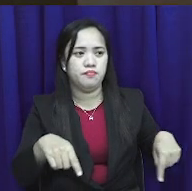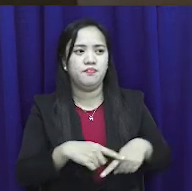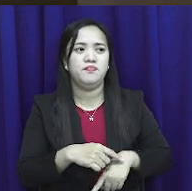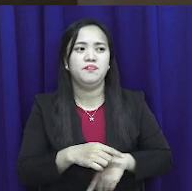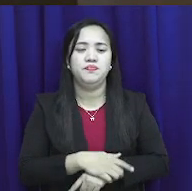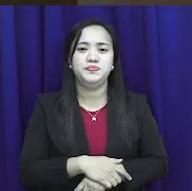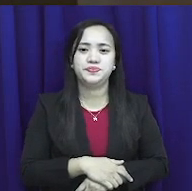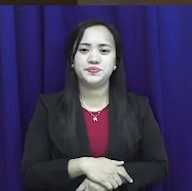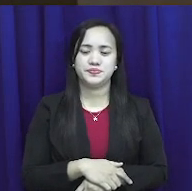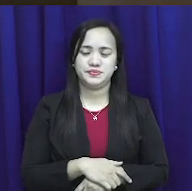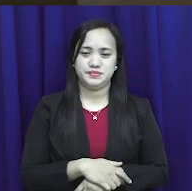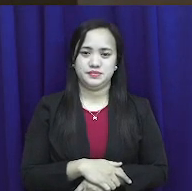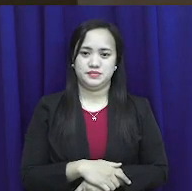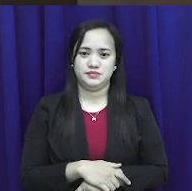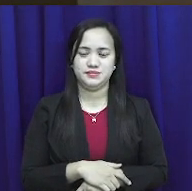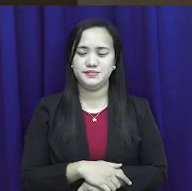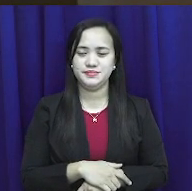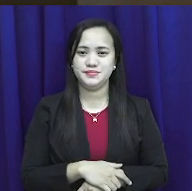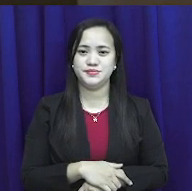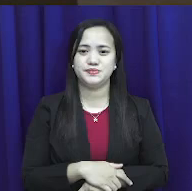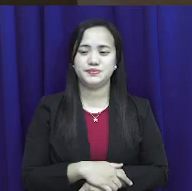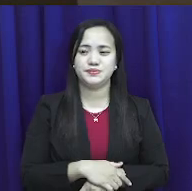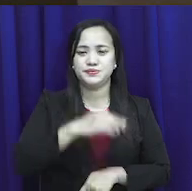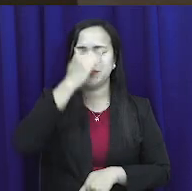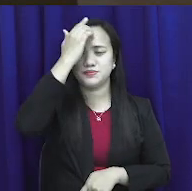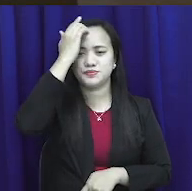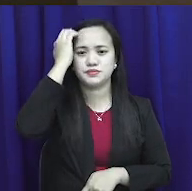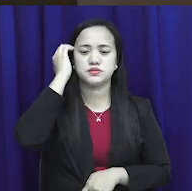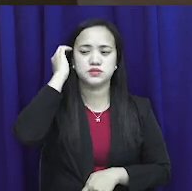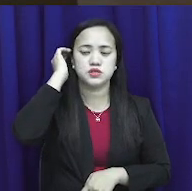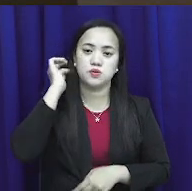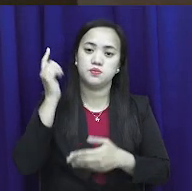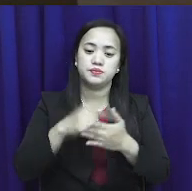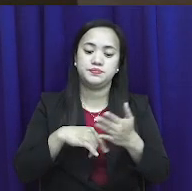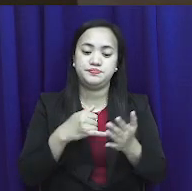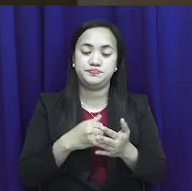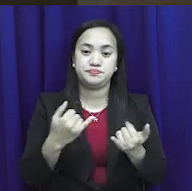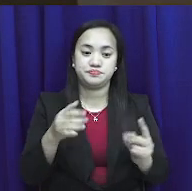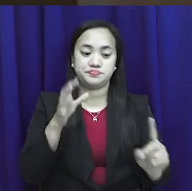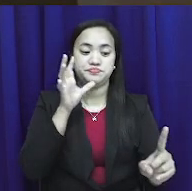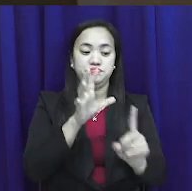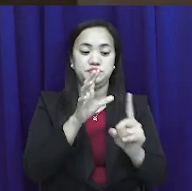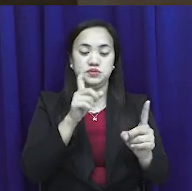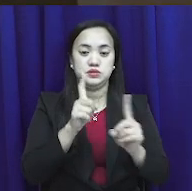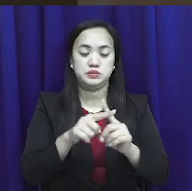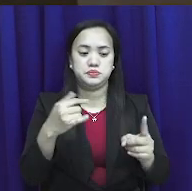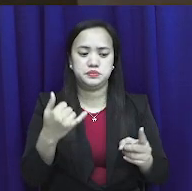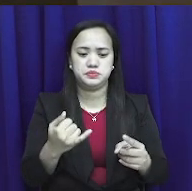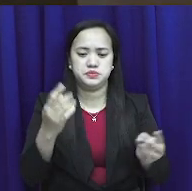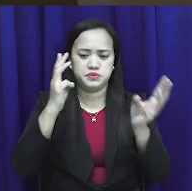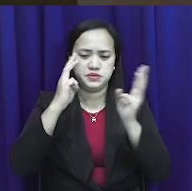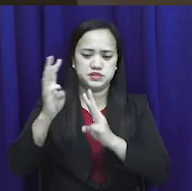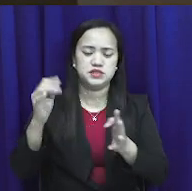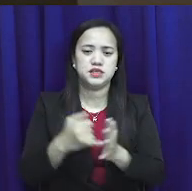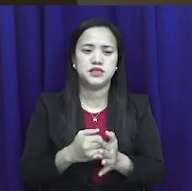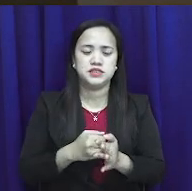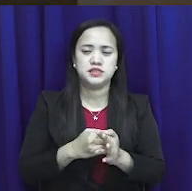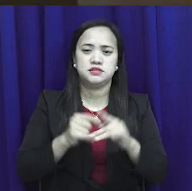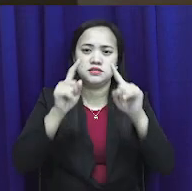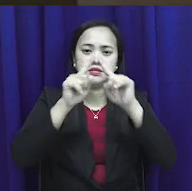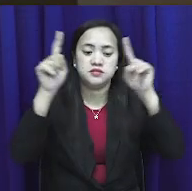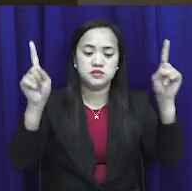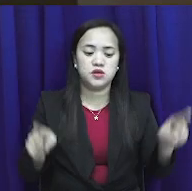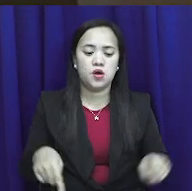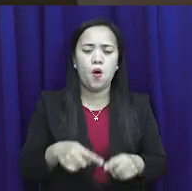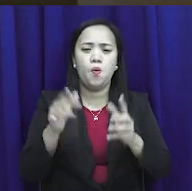eh ang mga nasa ano na makikita natin Anong pinapauso nila They they They're trying to ano eh influence the